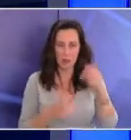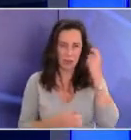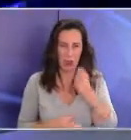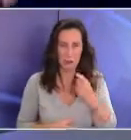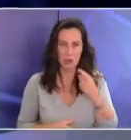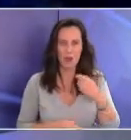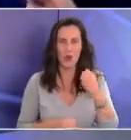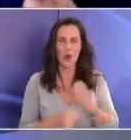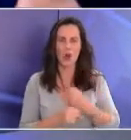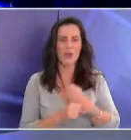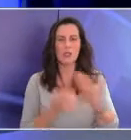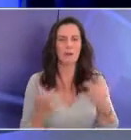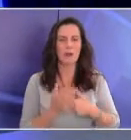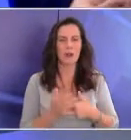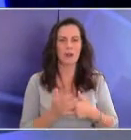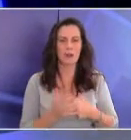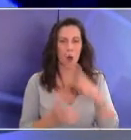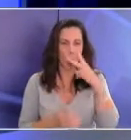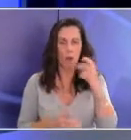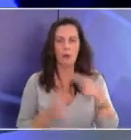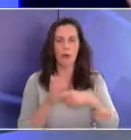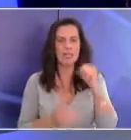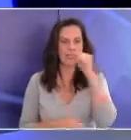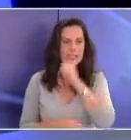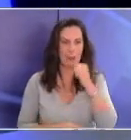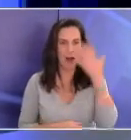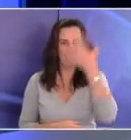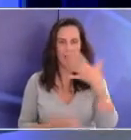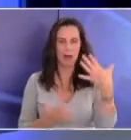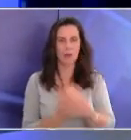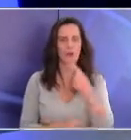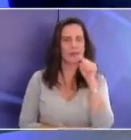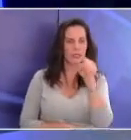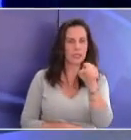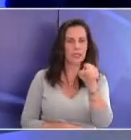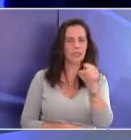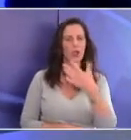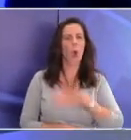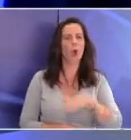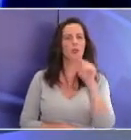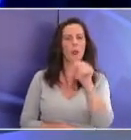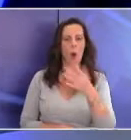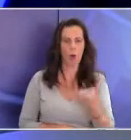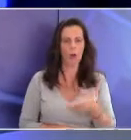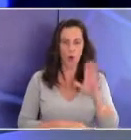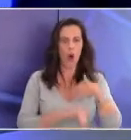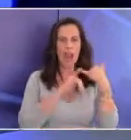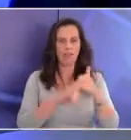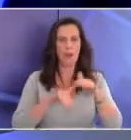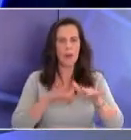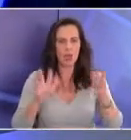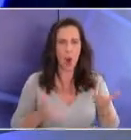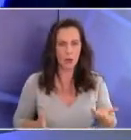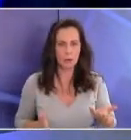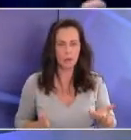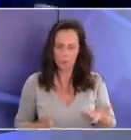אמרתי, מתעסקים היום במוזיקה, למשל. רואים זמר מזרחי, שהוא בעצם זמר מצליח, אומרים, רגע, זה טארגט שלנו, והטארגט הזה יכול להביא 10 מיליונים